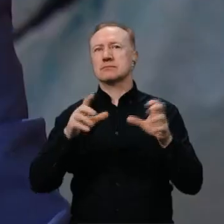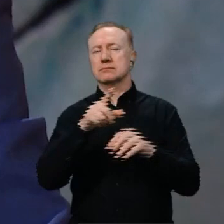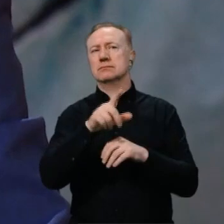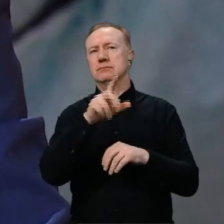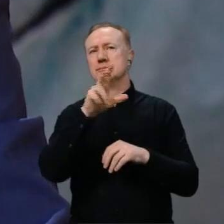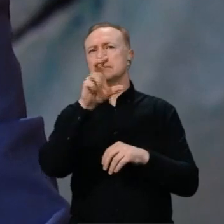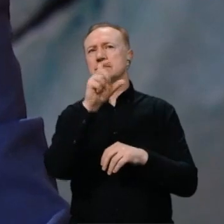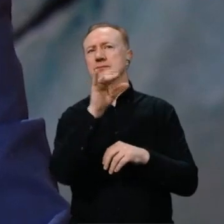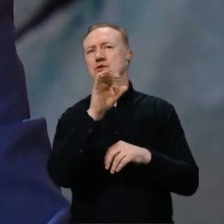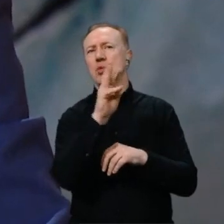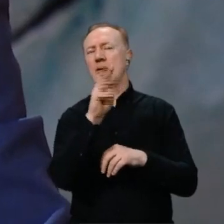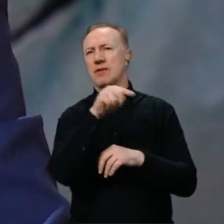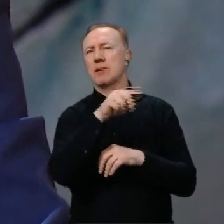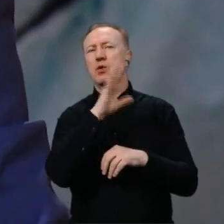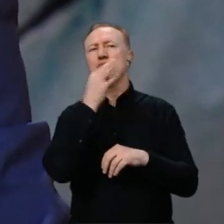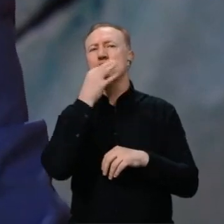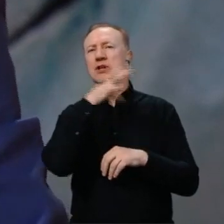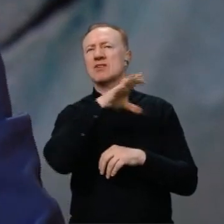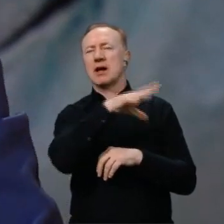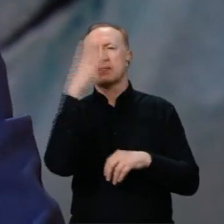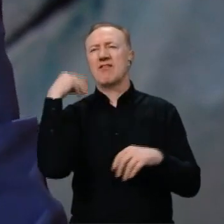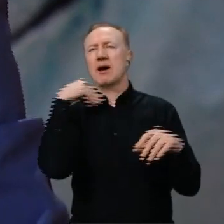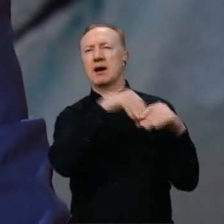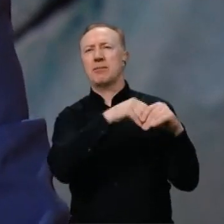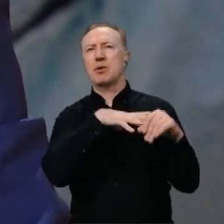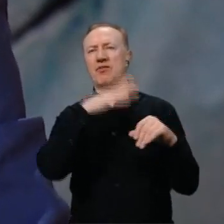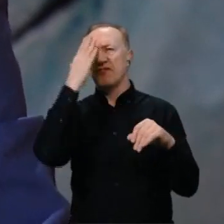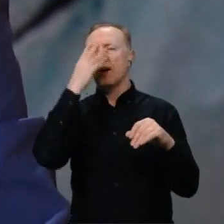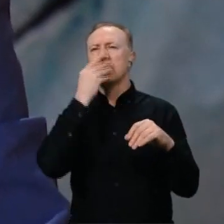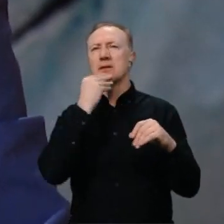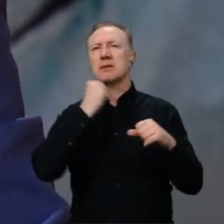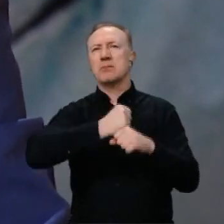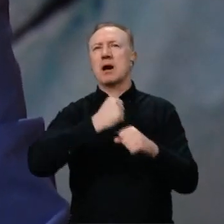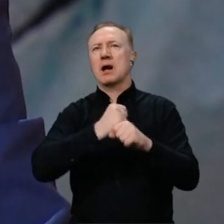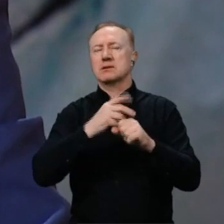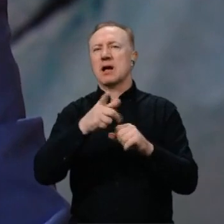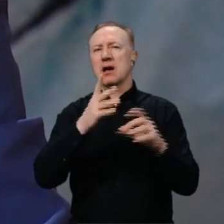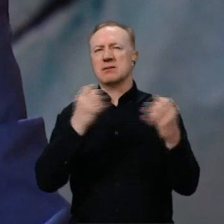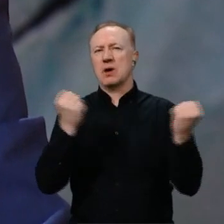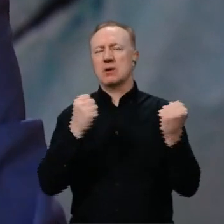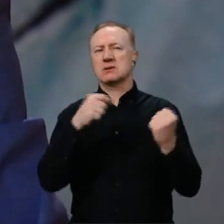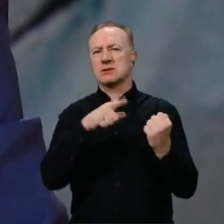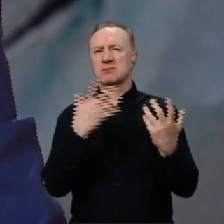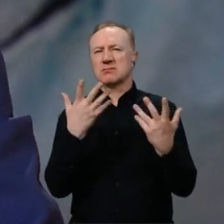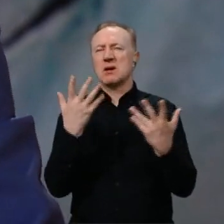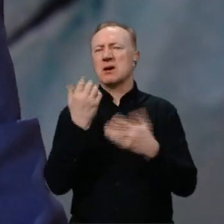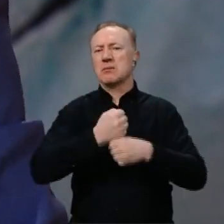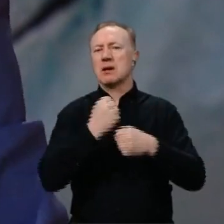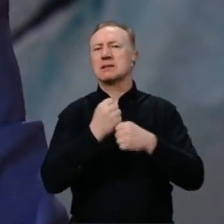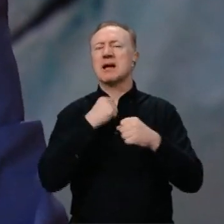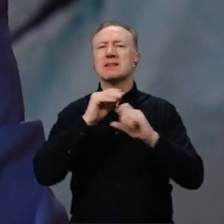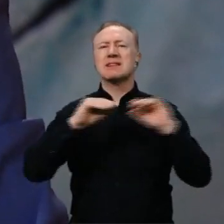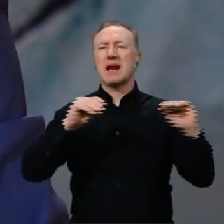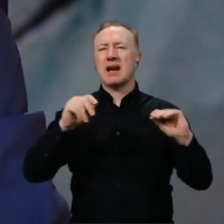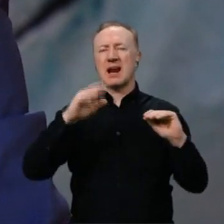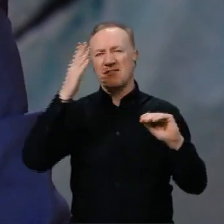w reprezentacji był, prawda, młodzieżowej i wie, jak ta praca wygląda, to jest jego gdzieś tam przewaga, jeśli chodzi o pracę